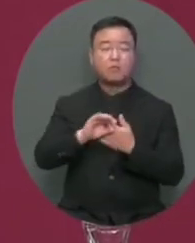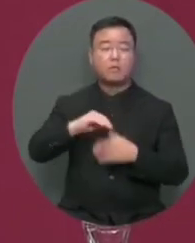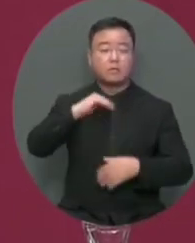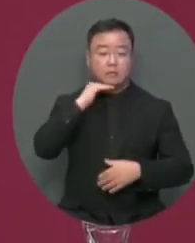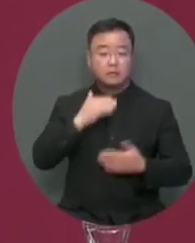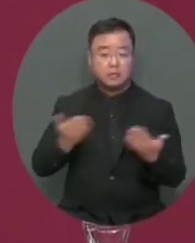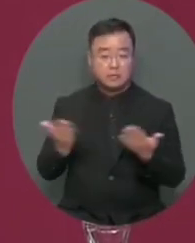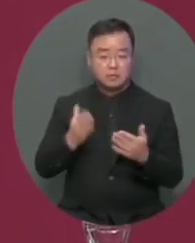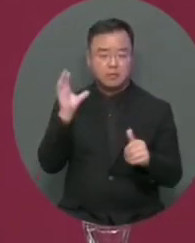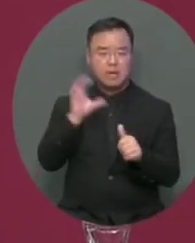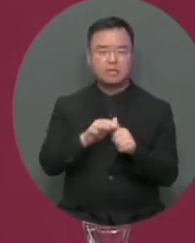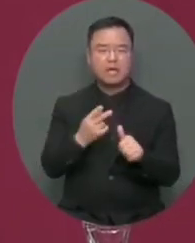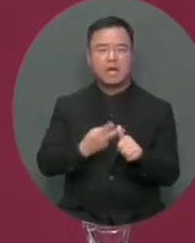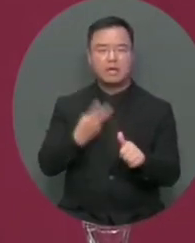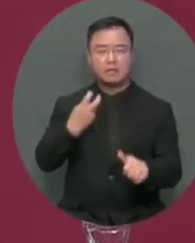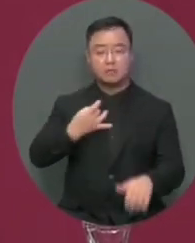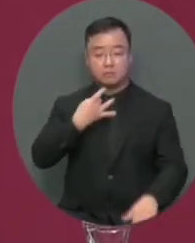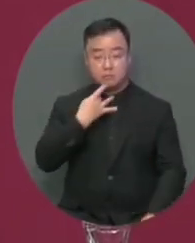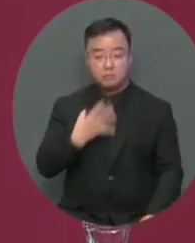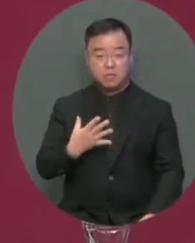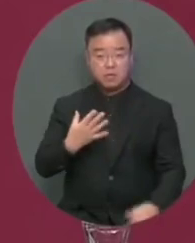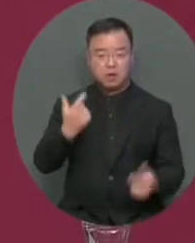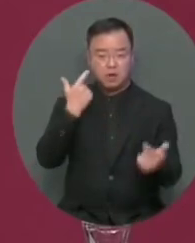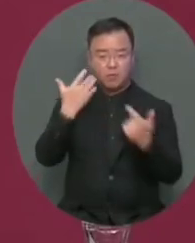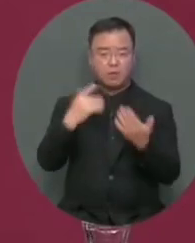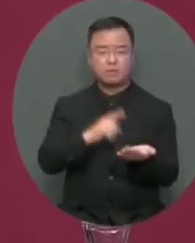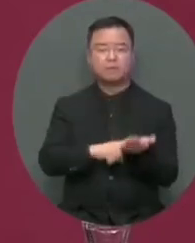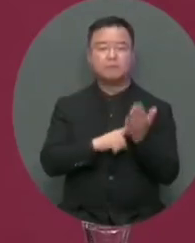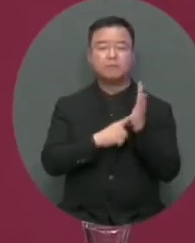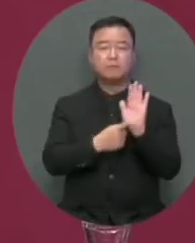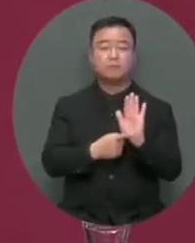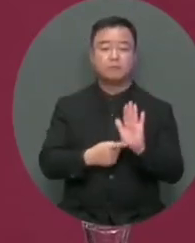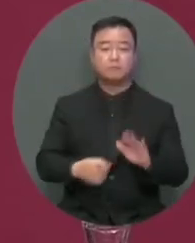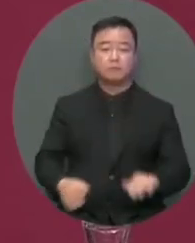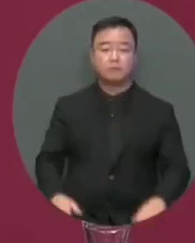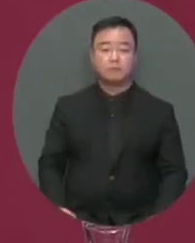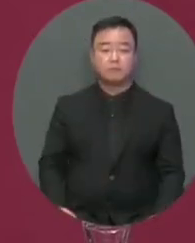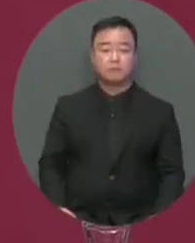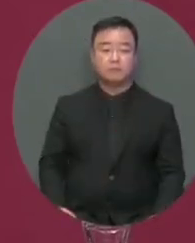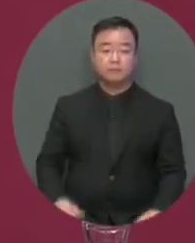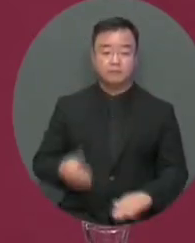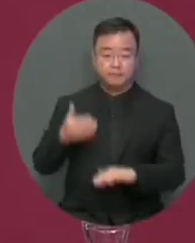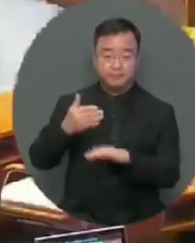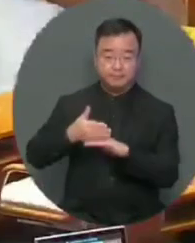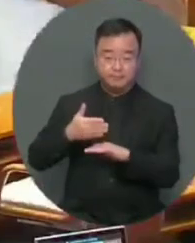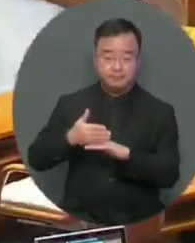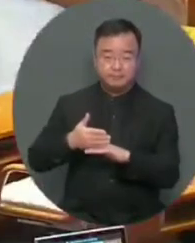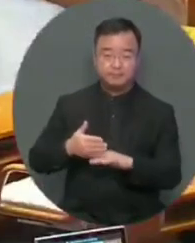탄핵밖에 없다는 것을 분명히 밝혀둡니다. 감사합니다.